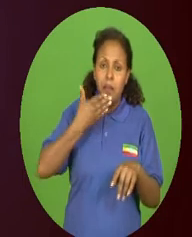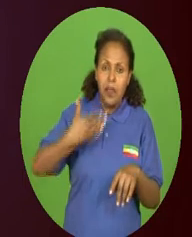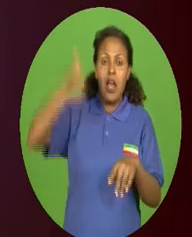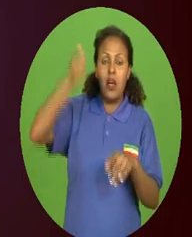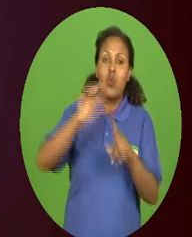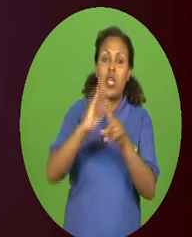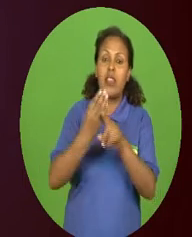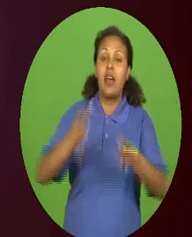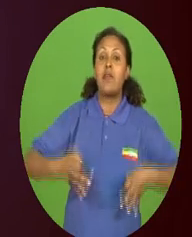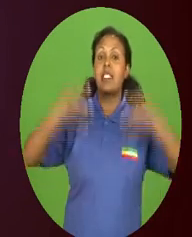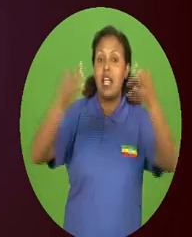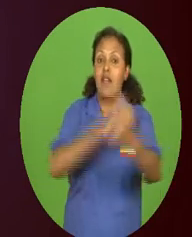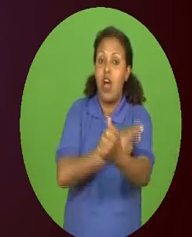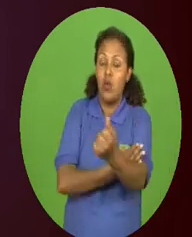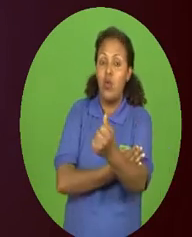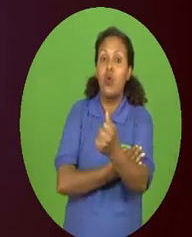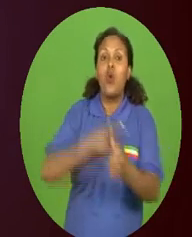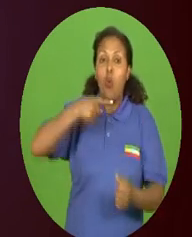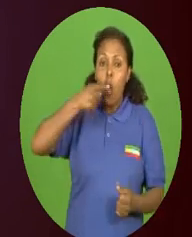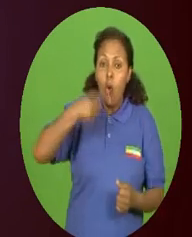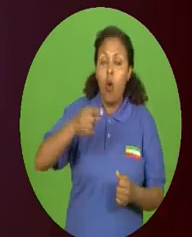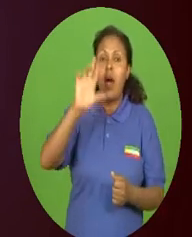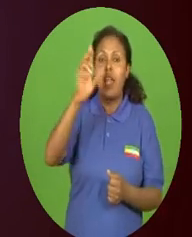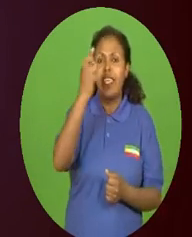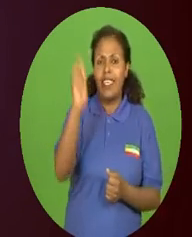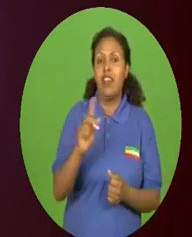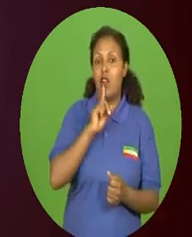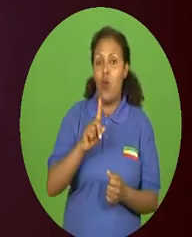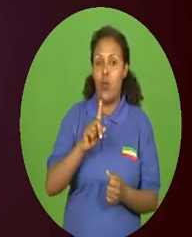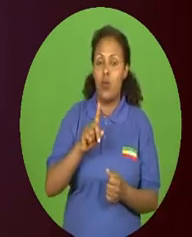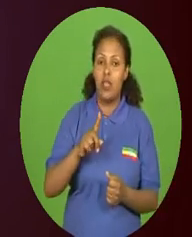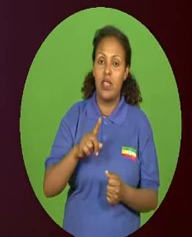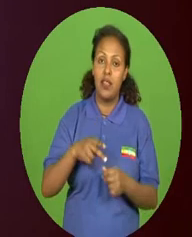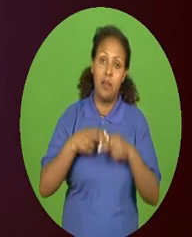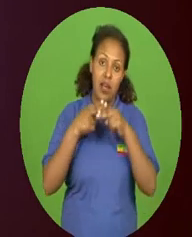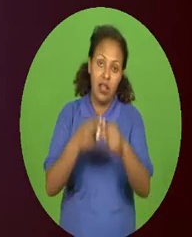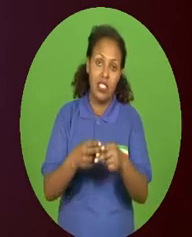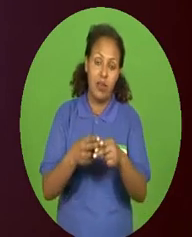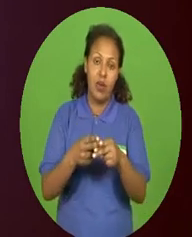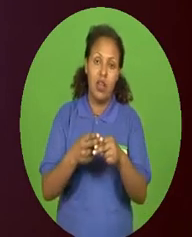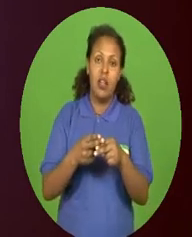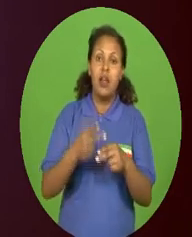በተለየና በላቀ ደረጃ የማስተላለፍ ባህሪው ቋንቋ ረቂቅ ነው ያሰኘዋል።